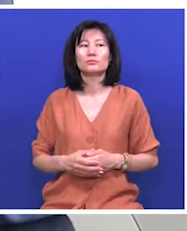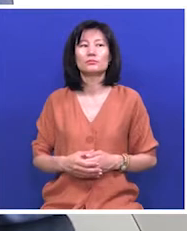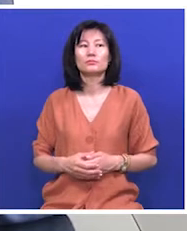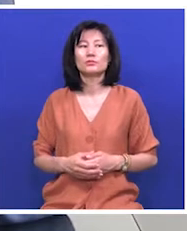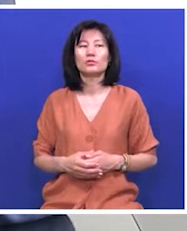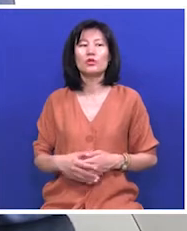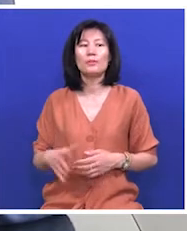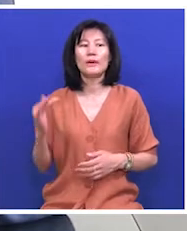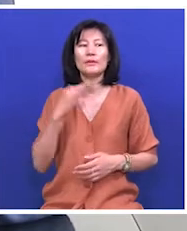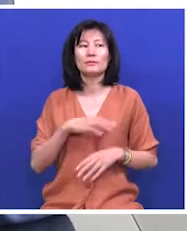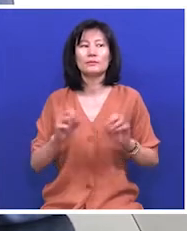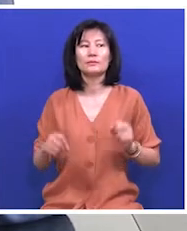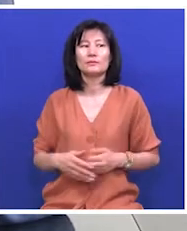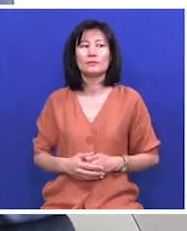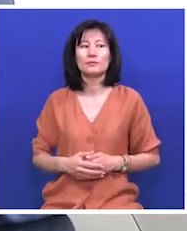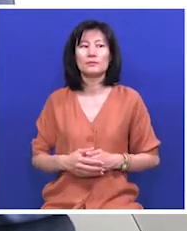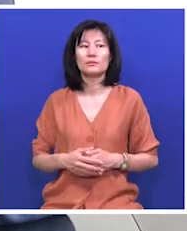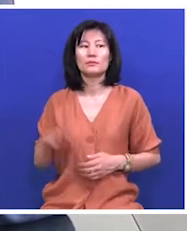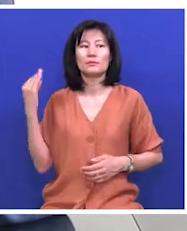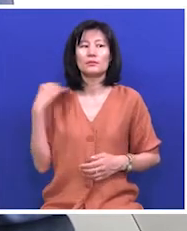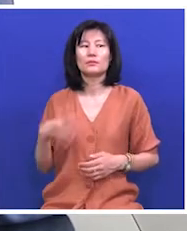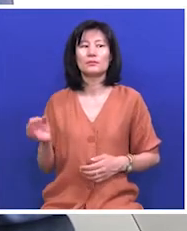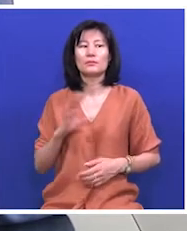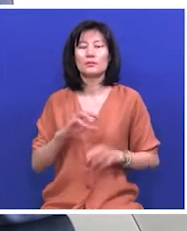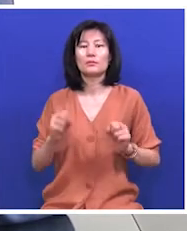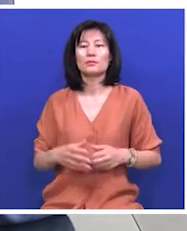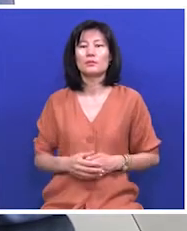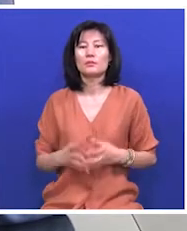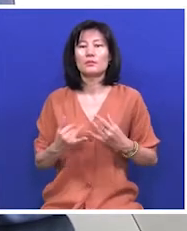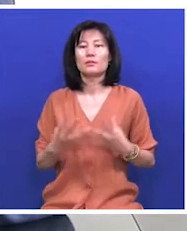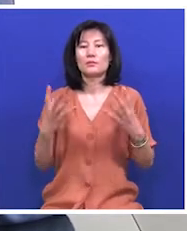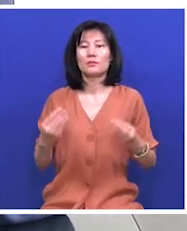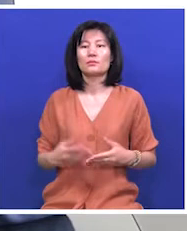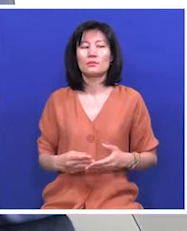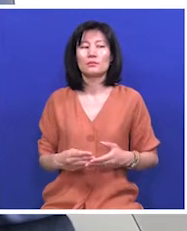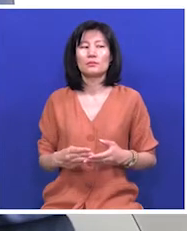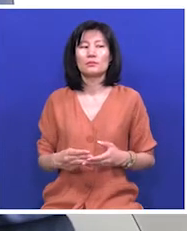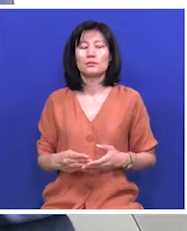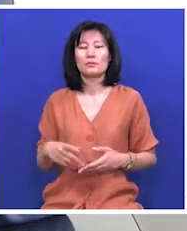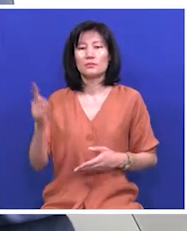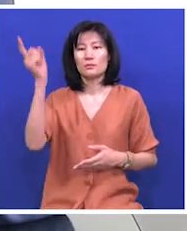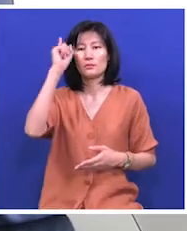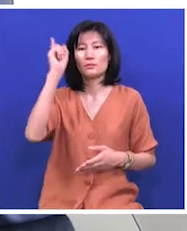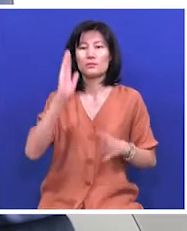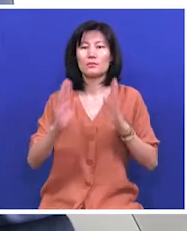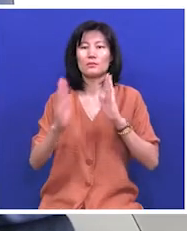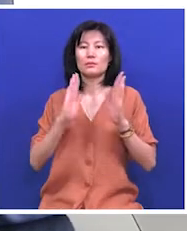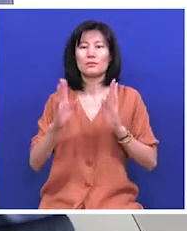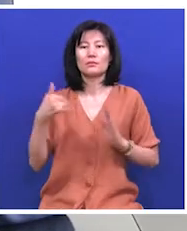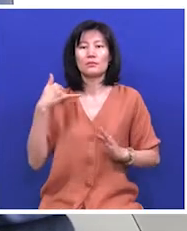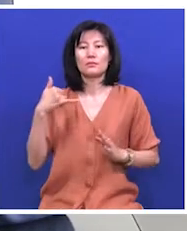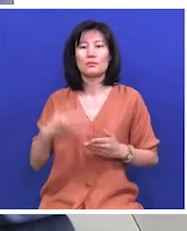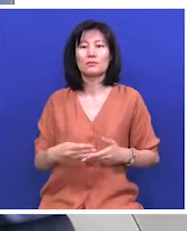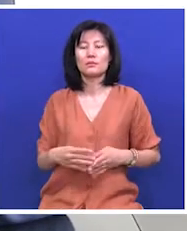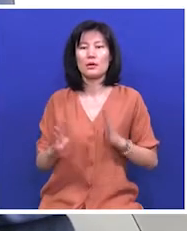неміз жоқ. Осы Түркістан қаласында орналасқанбыз, Түркістан облысы бойынша жауаптымыз. Қазіргі заманда енді бізде Instagram бар, Facebook бар,